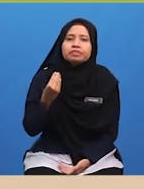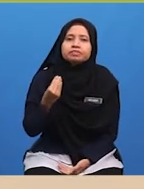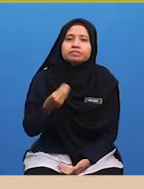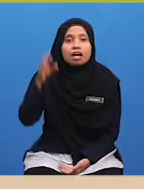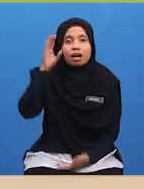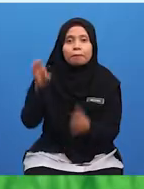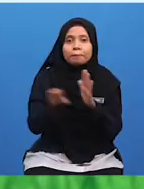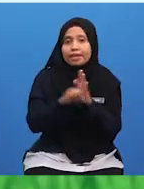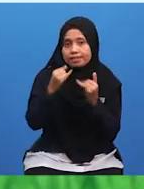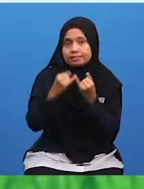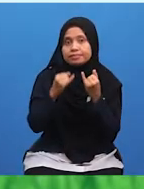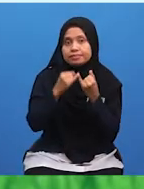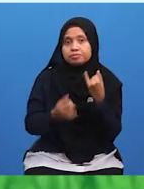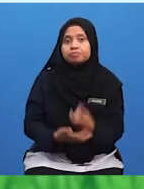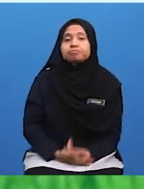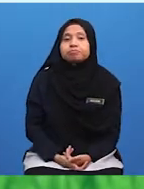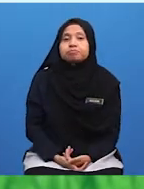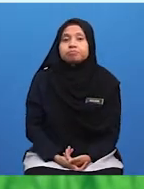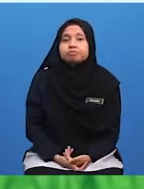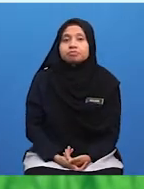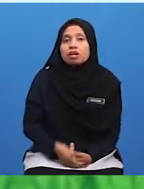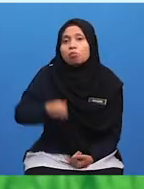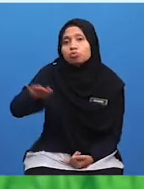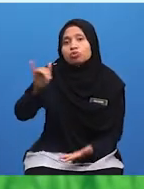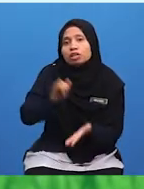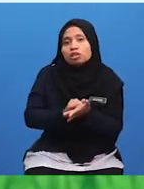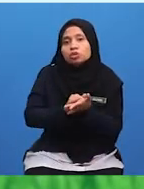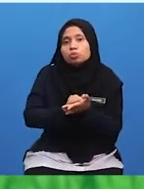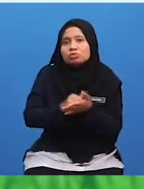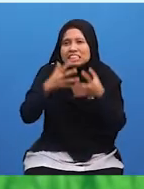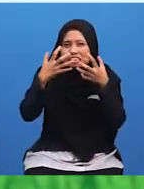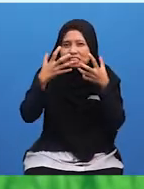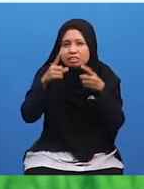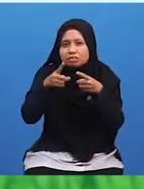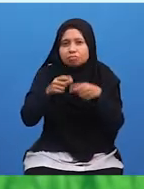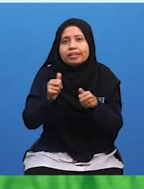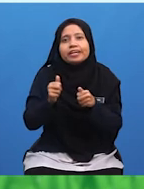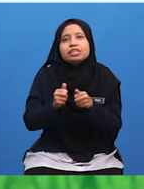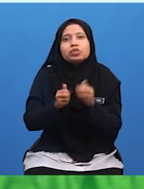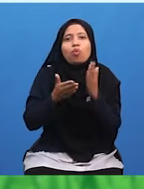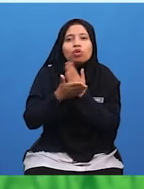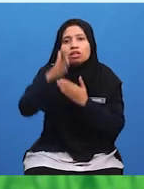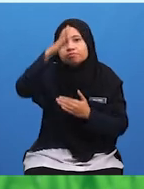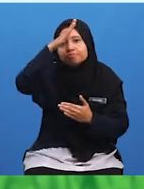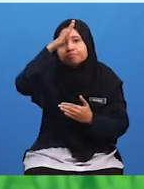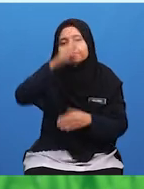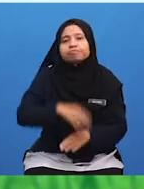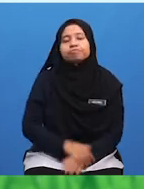Dan gambar yang terakhirnya. Budak itu dimarahi oleh